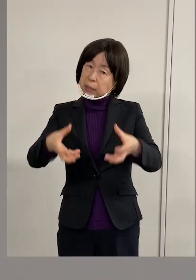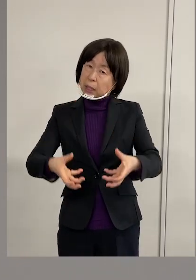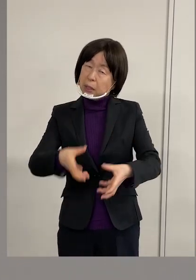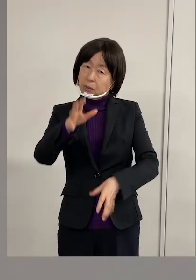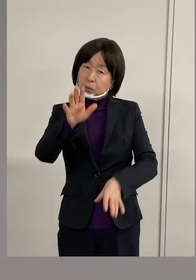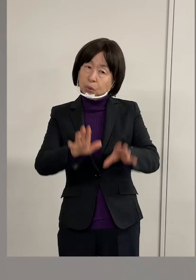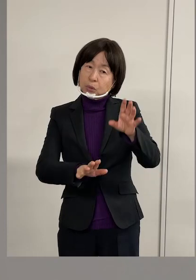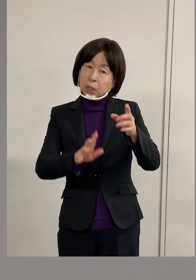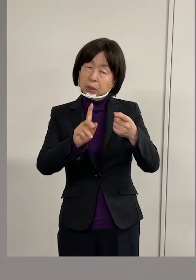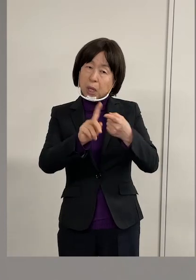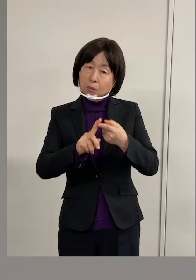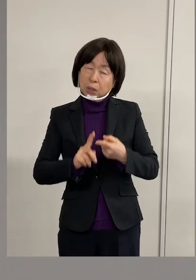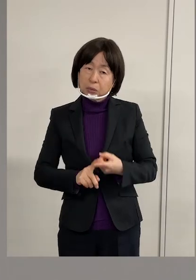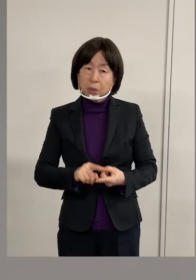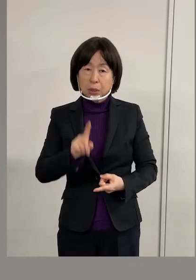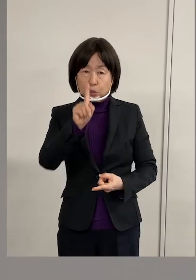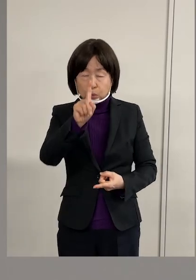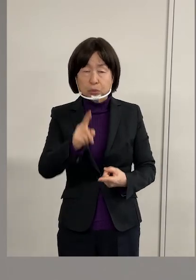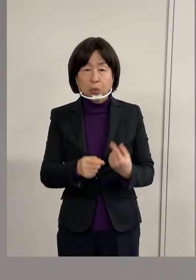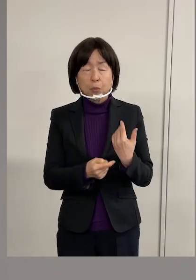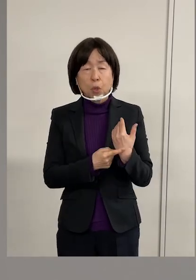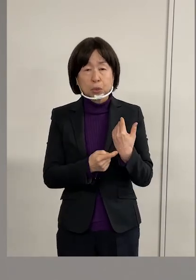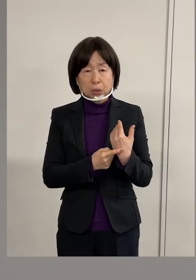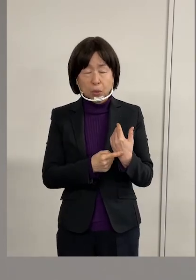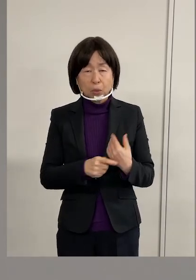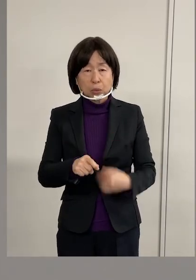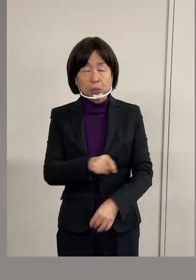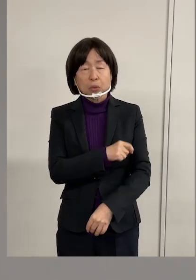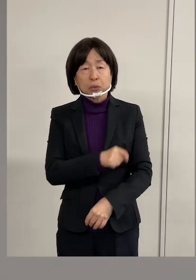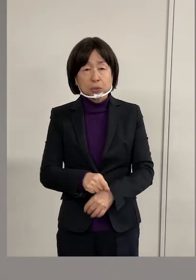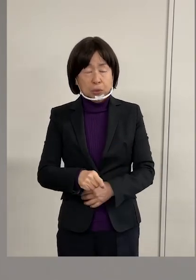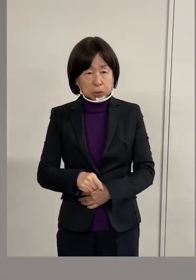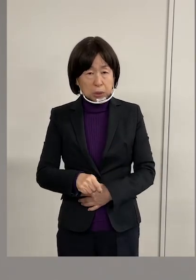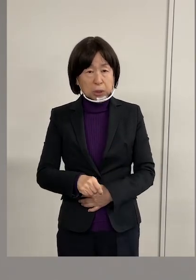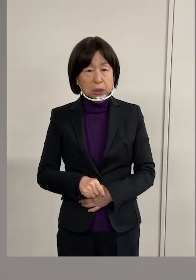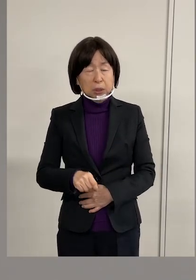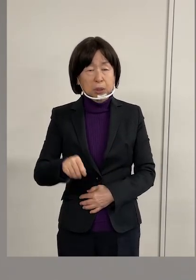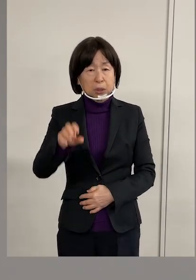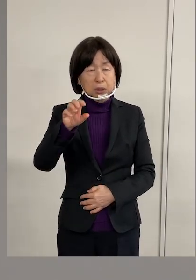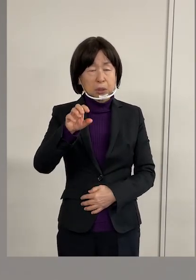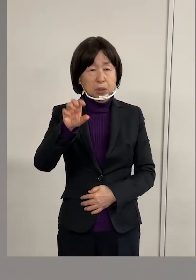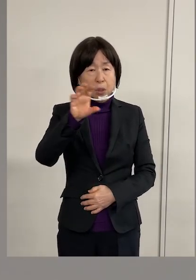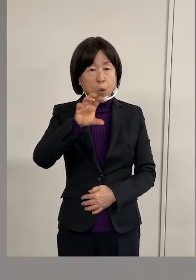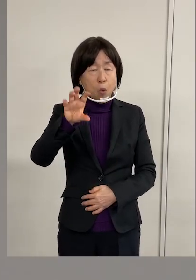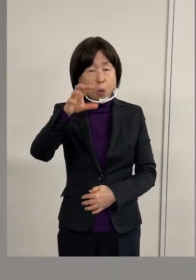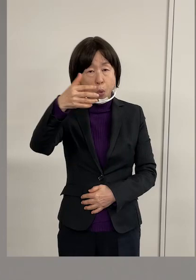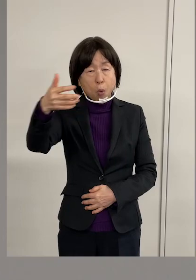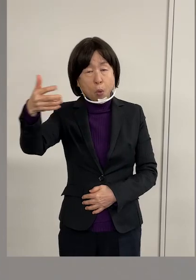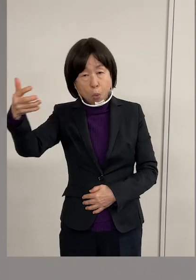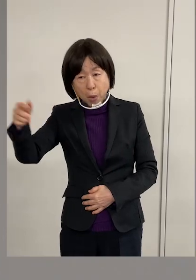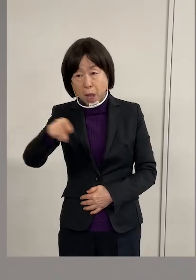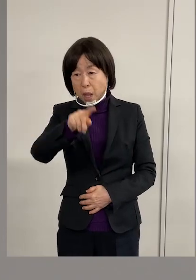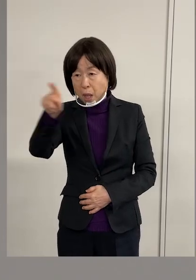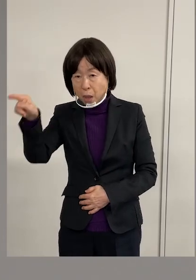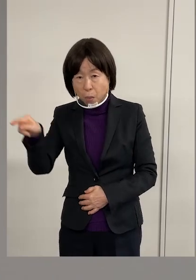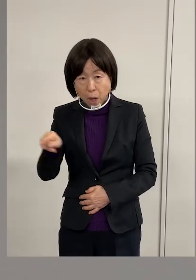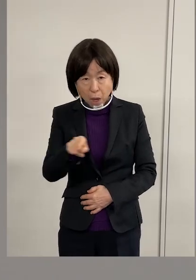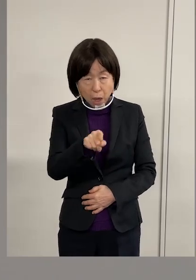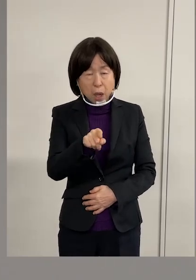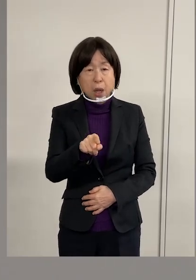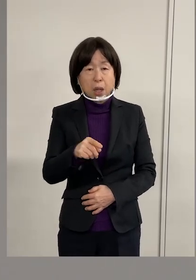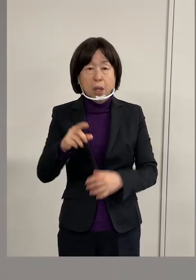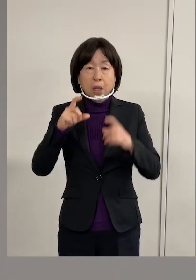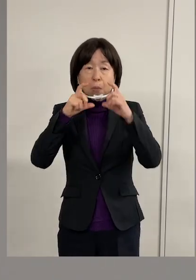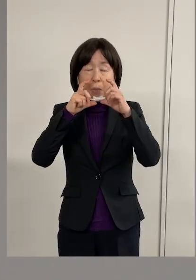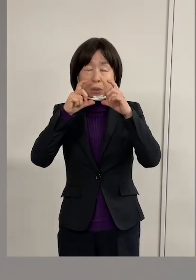いますが、特に欧米諸国でいうと、今ほとんどマスク外して、それで行動制限取